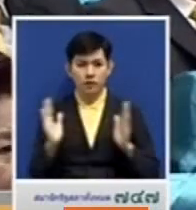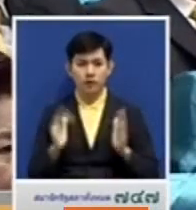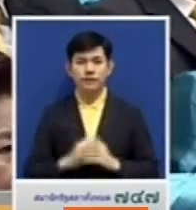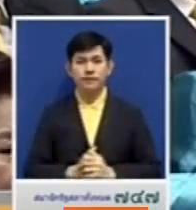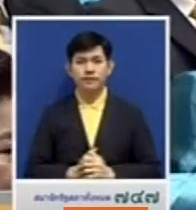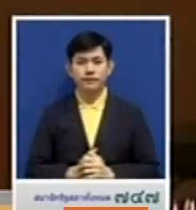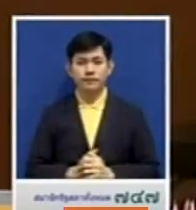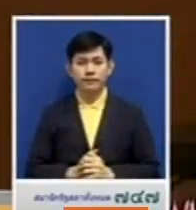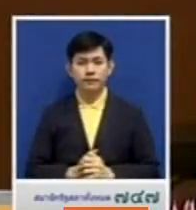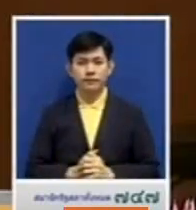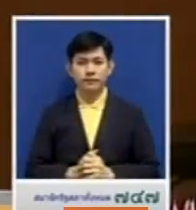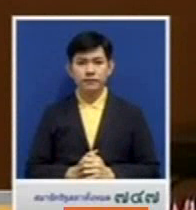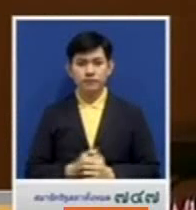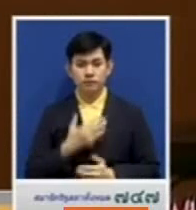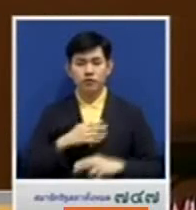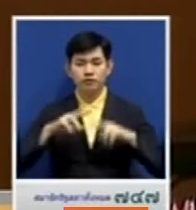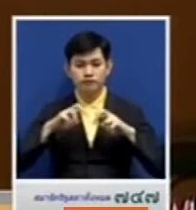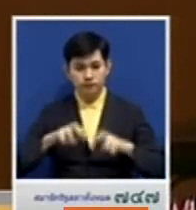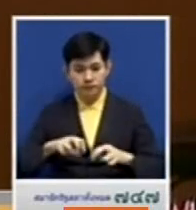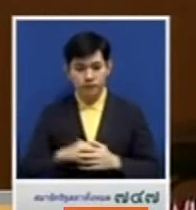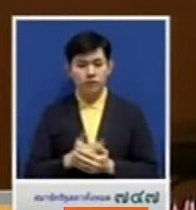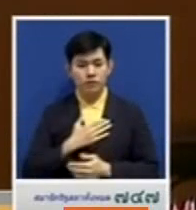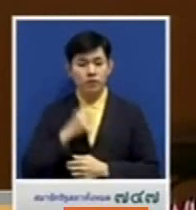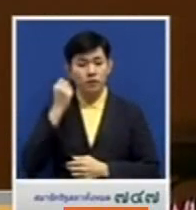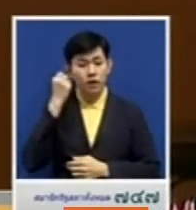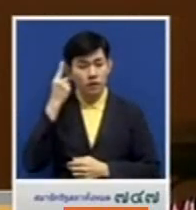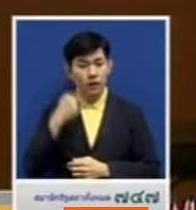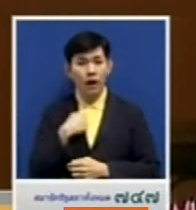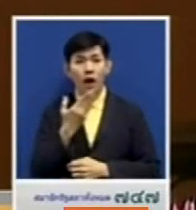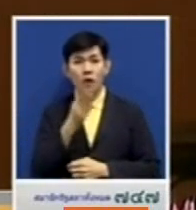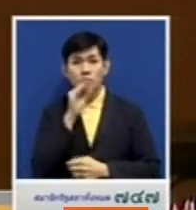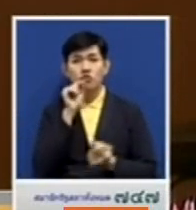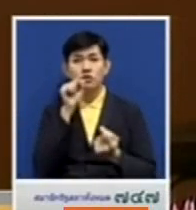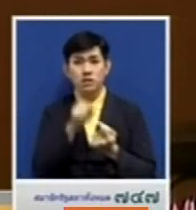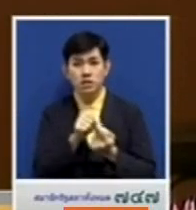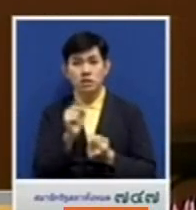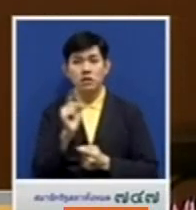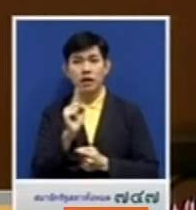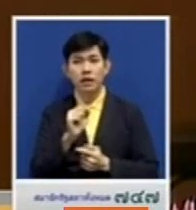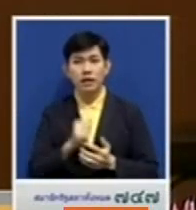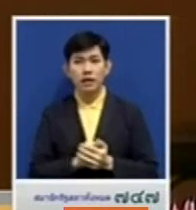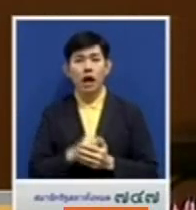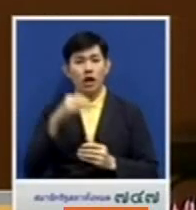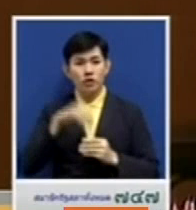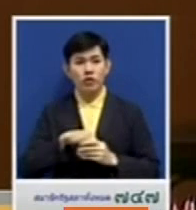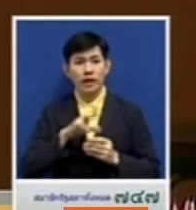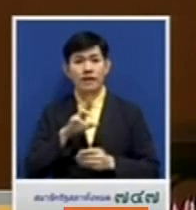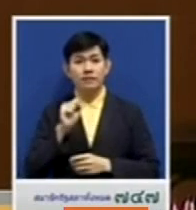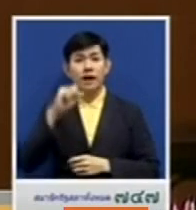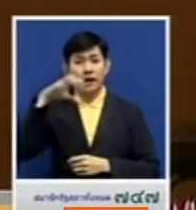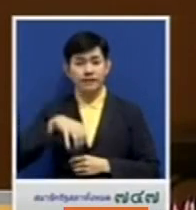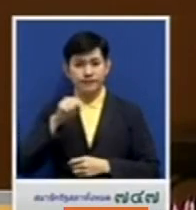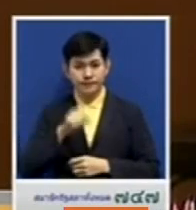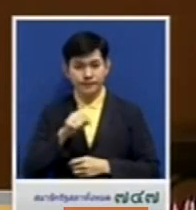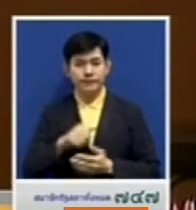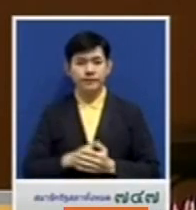ะ ผมวินิจฉัยนะครับเข้าใจว่าบุคคลที่ท่านเอ่ยเนี่ยอยู่ในสภาแห่งนี้นะครับดังนั้น